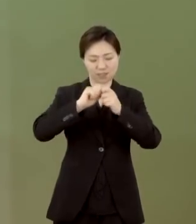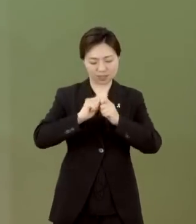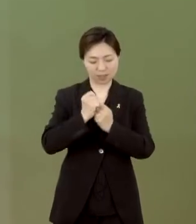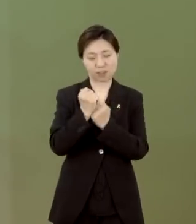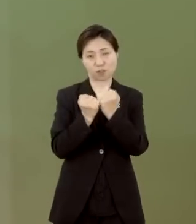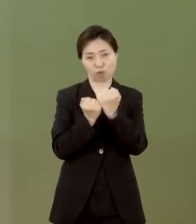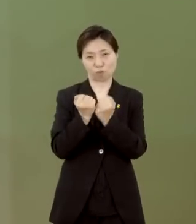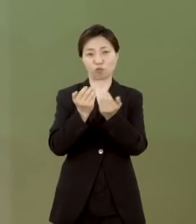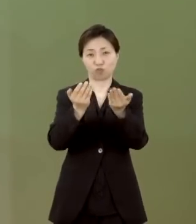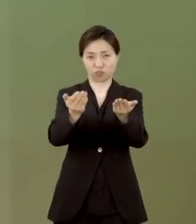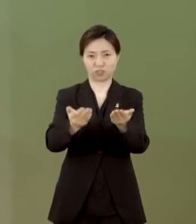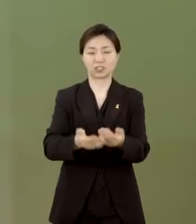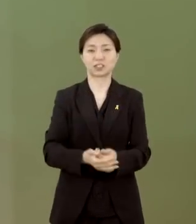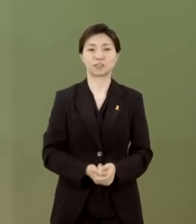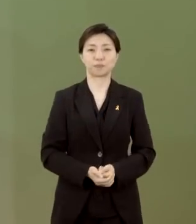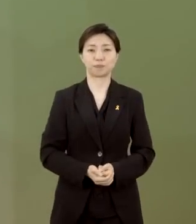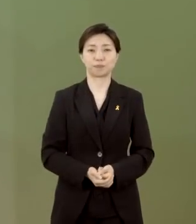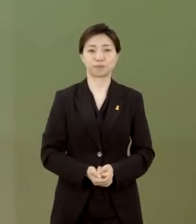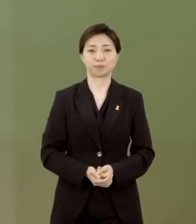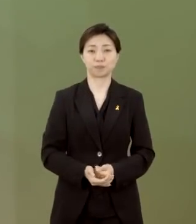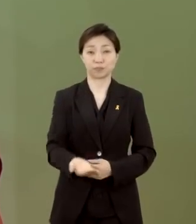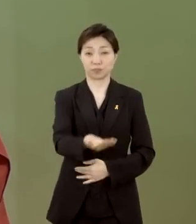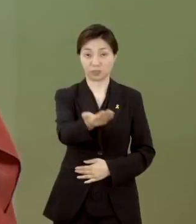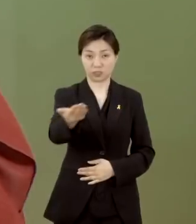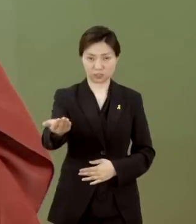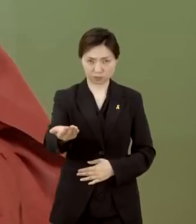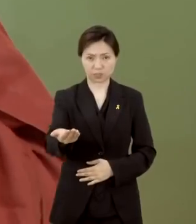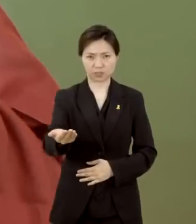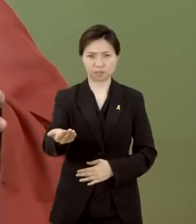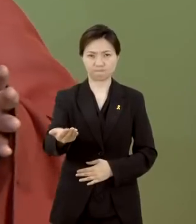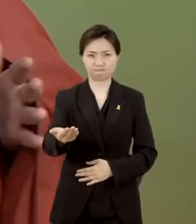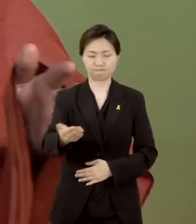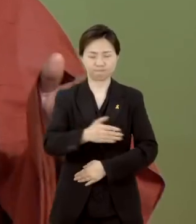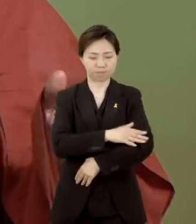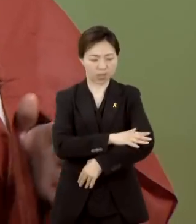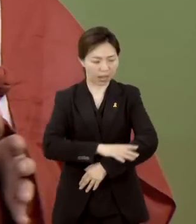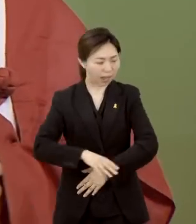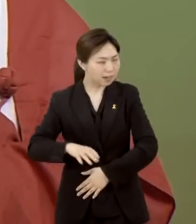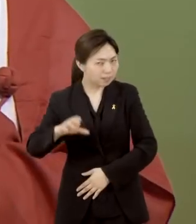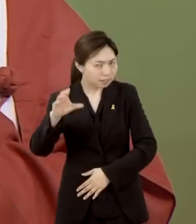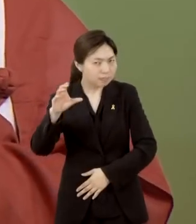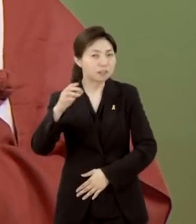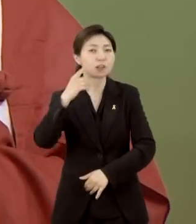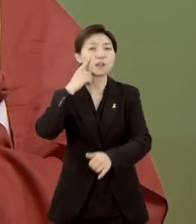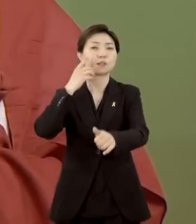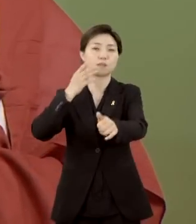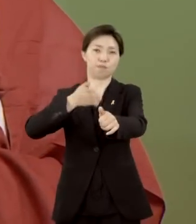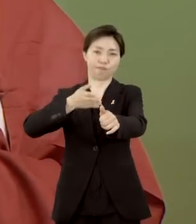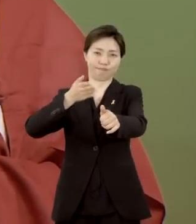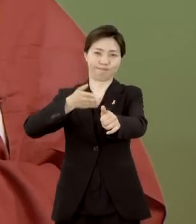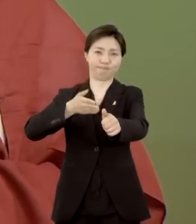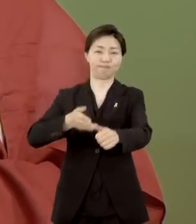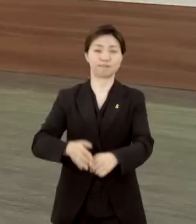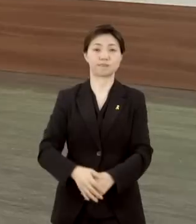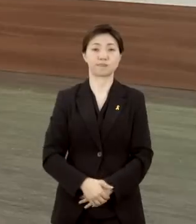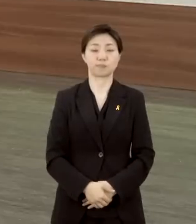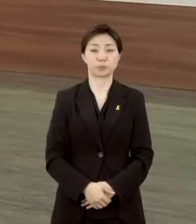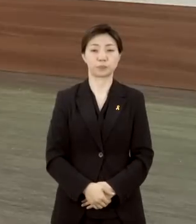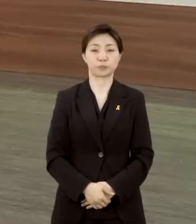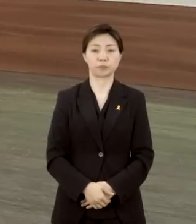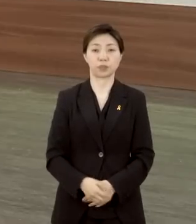분별하여 해설해 주겠노라 그대들이여 자세히 듣도록 하여라라고